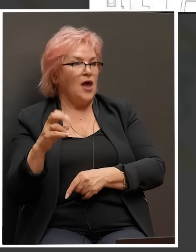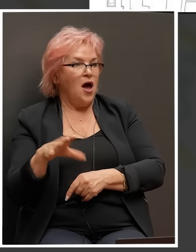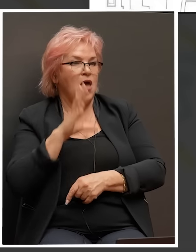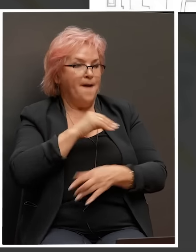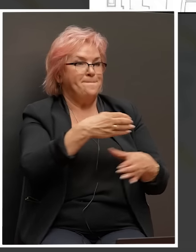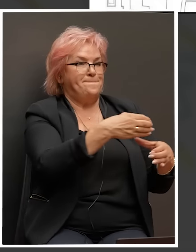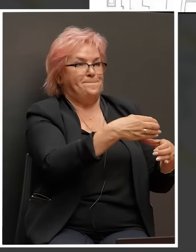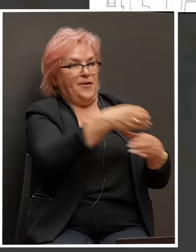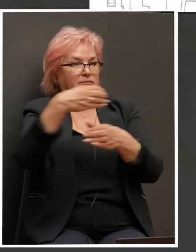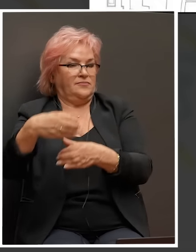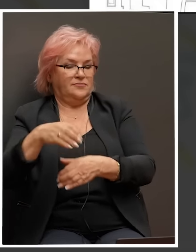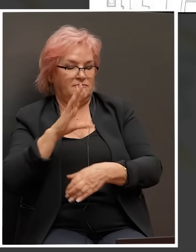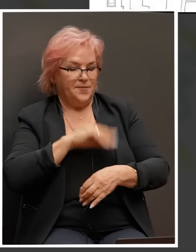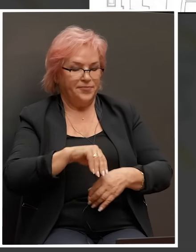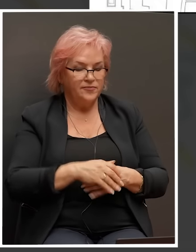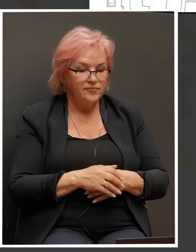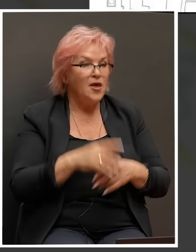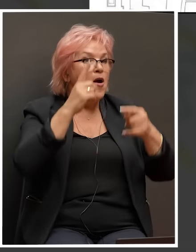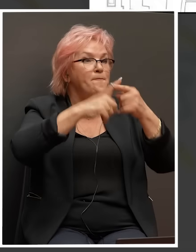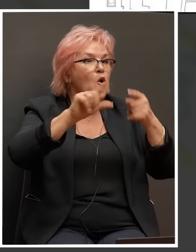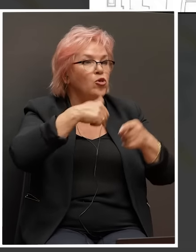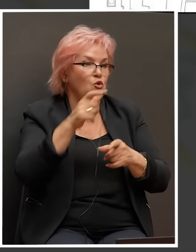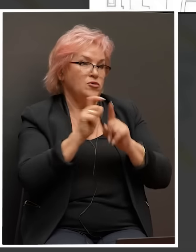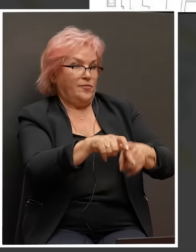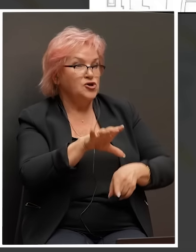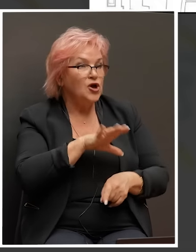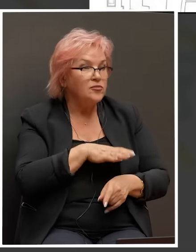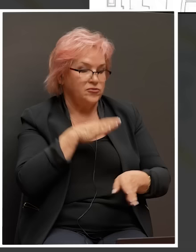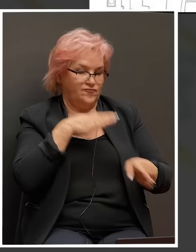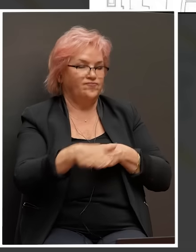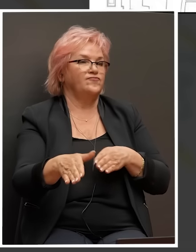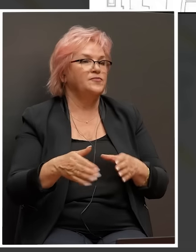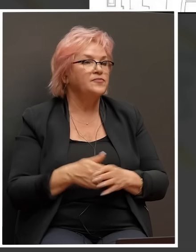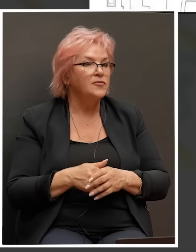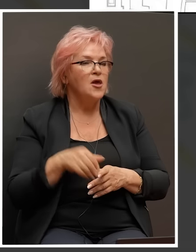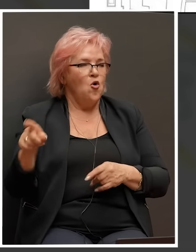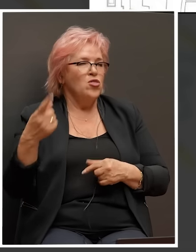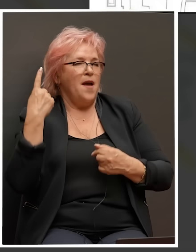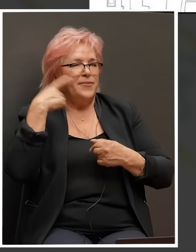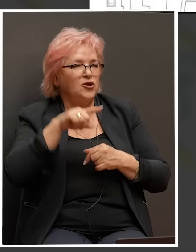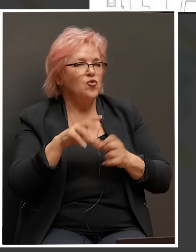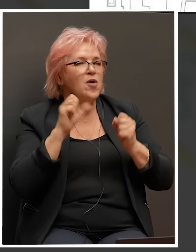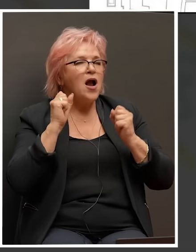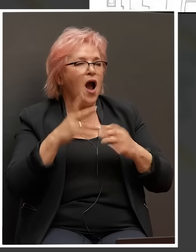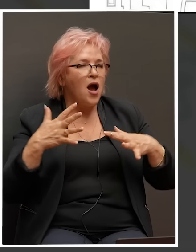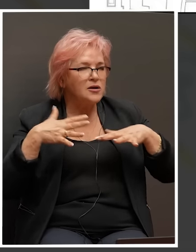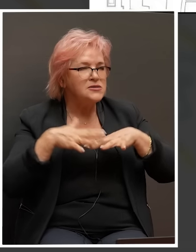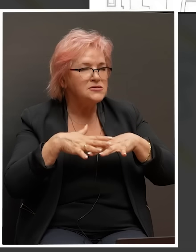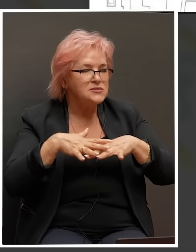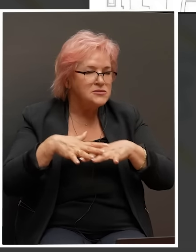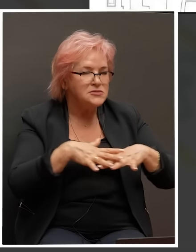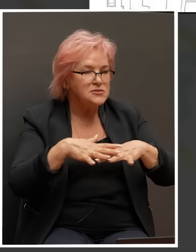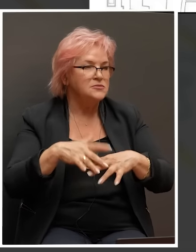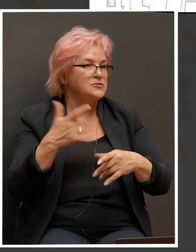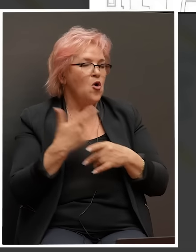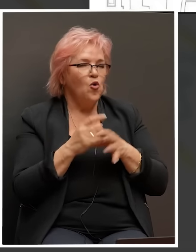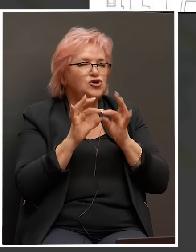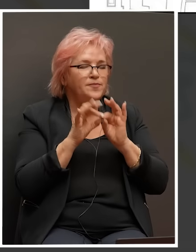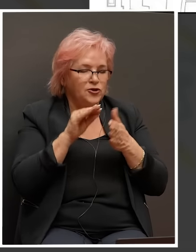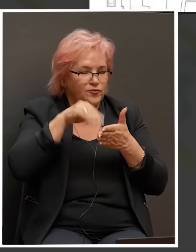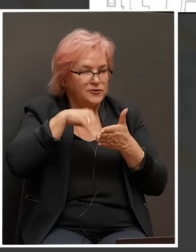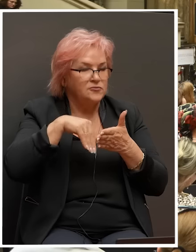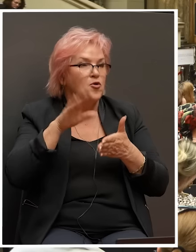передвигает. За полгода, как обещал. Он придумывает систему, которую впоследствии очень подробно